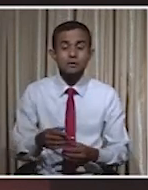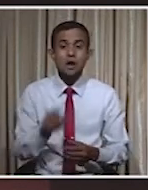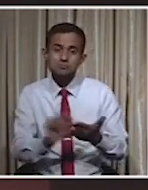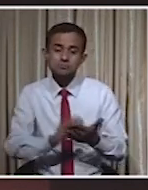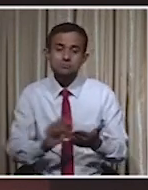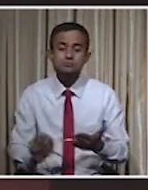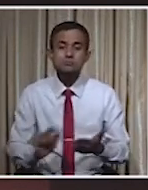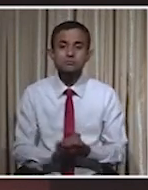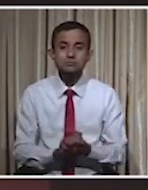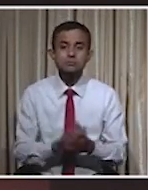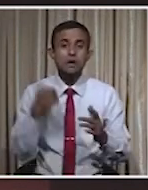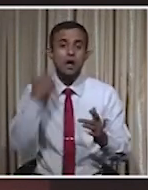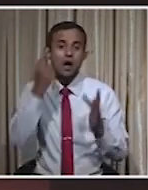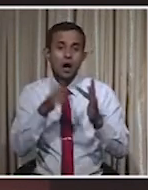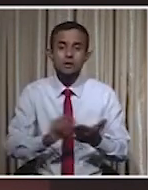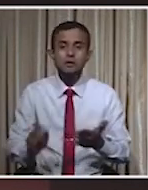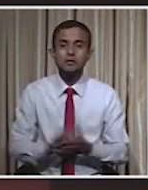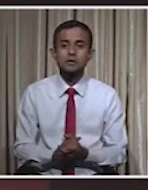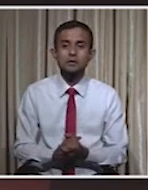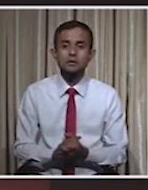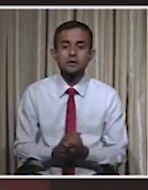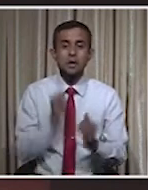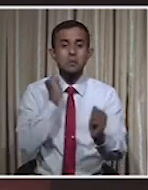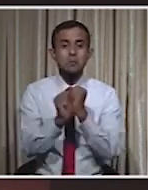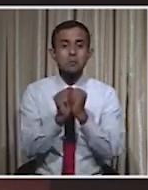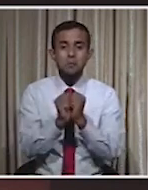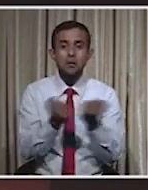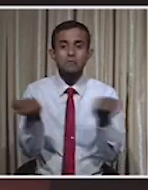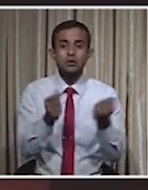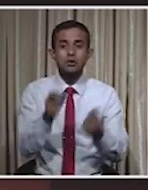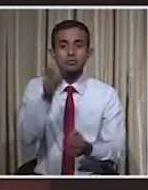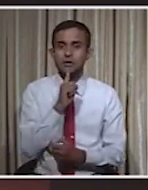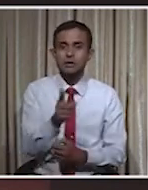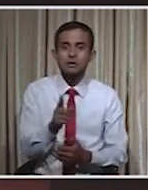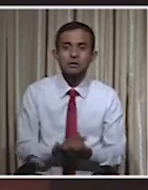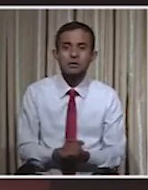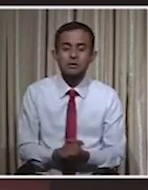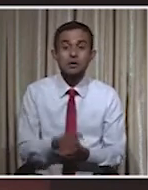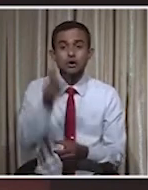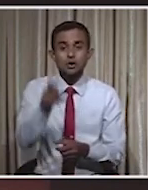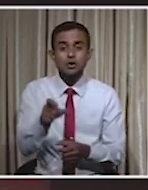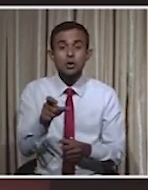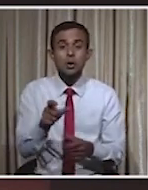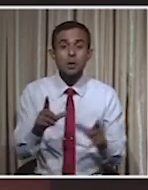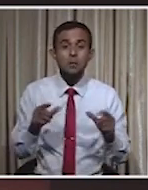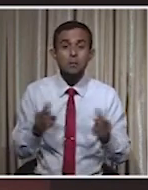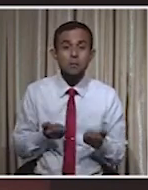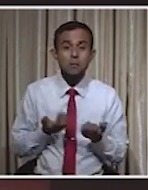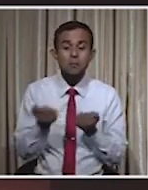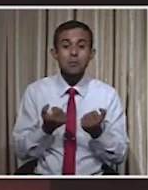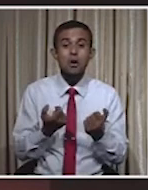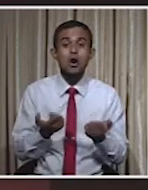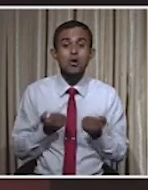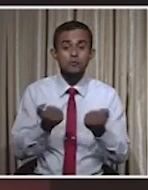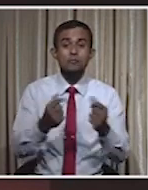ගත කරලා ඐඩෙන්ටිටි කාඩ් නම්බර ලියාගෙන බස් රථ රියදුරන්ට තර්ජනය කරලා ඒගොල්ලොන්ගේ මාර්ග බලපත්‍රය රූප